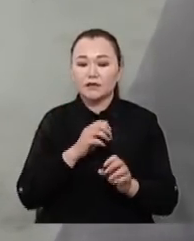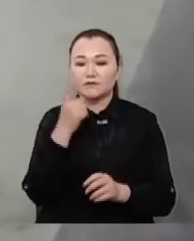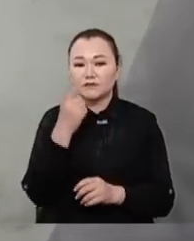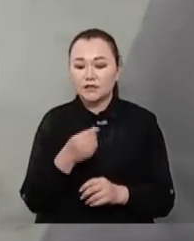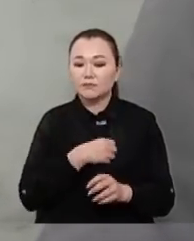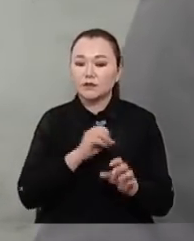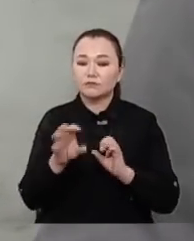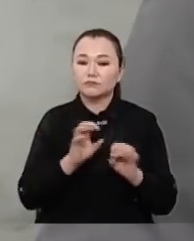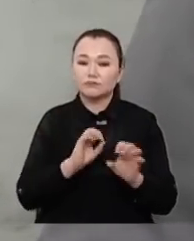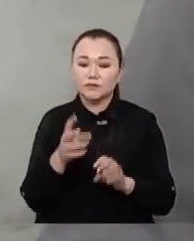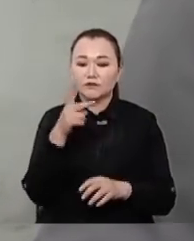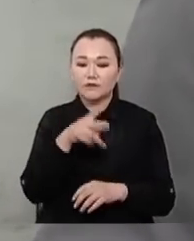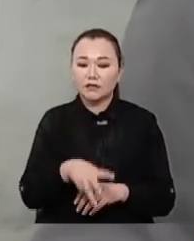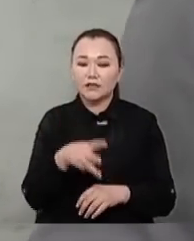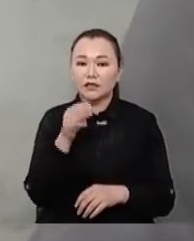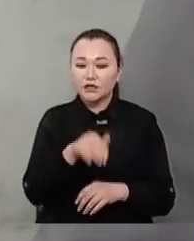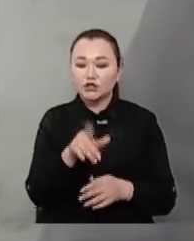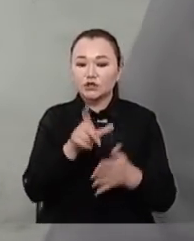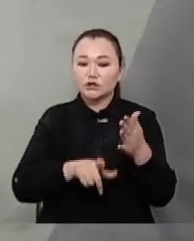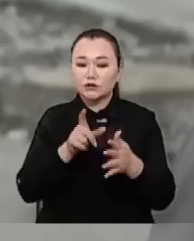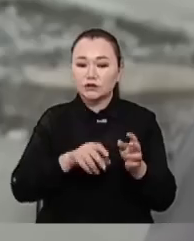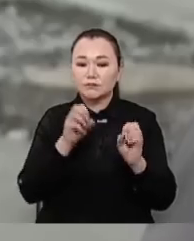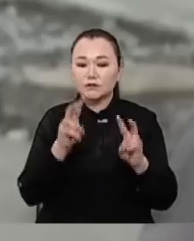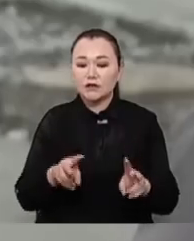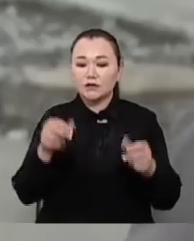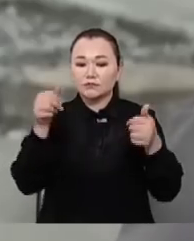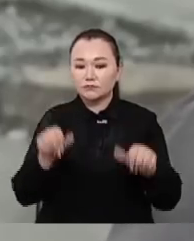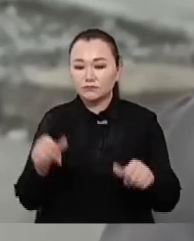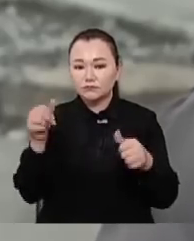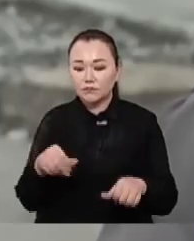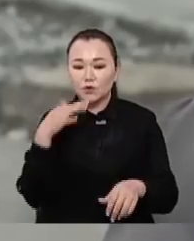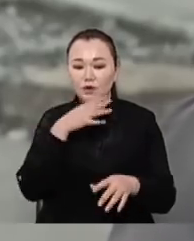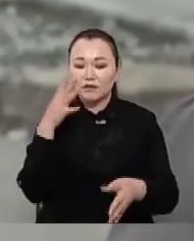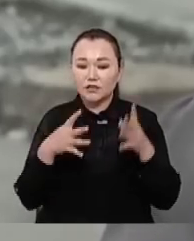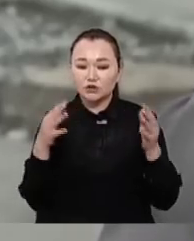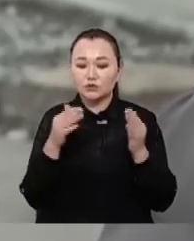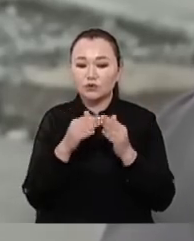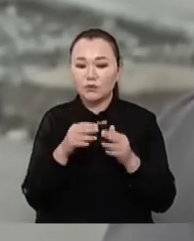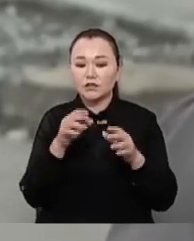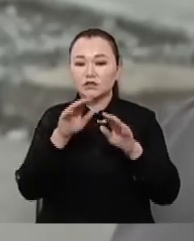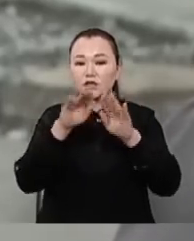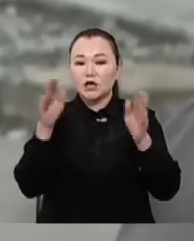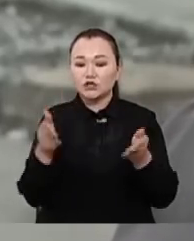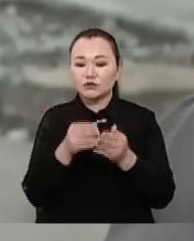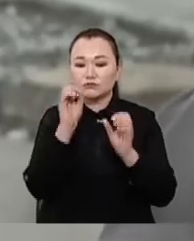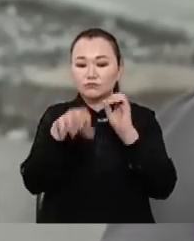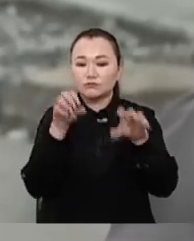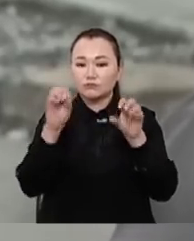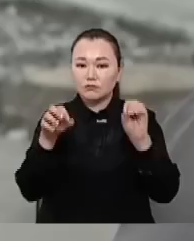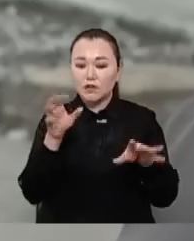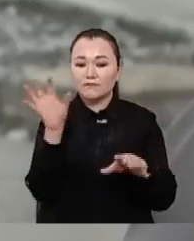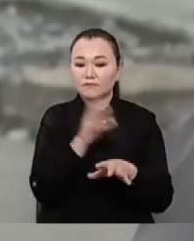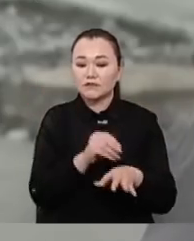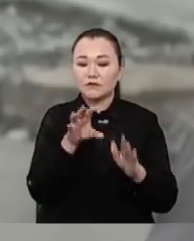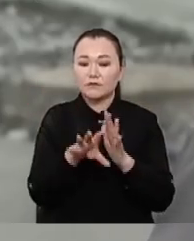Облыс бойынша күніне 2-3 мыңға жуық үгіт парақшаларын арнайы тақтайшалары мен көпқабатты үйлердегі хаттама жәшігіне орналастырамыз.